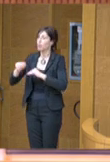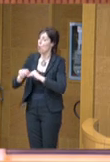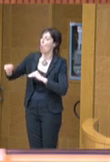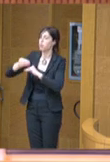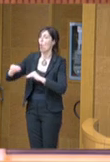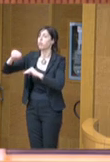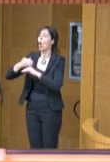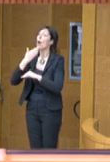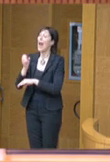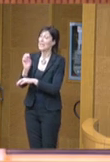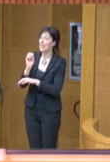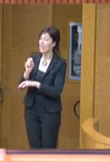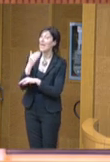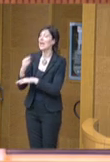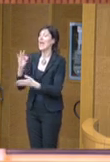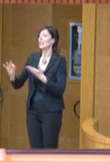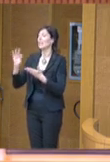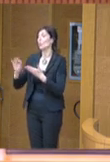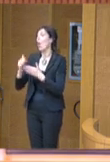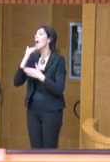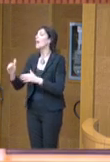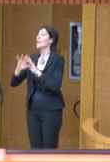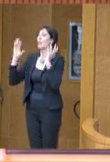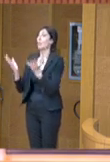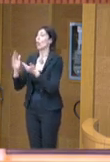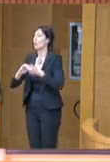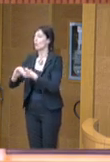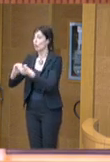agli insegnanti, grazie alle scuole, grazie al mondo associativo,